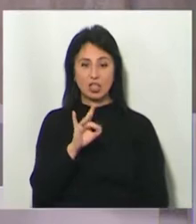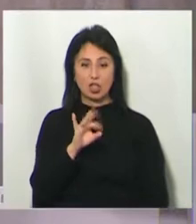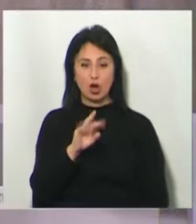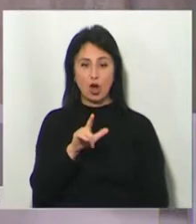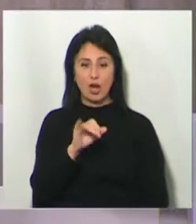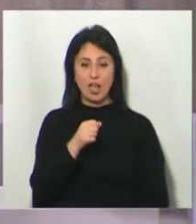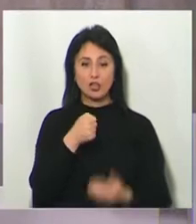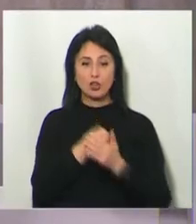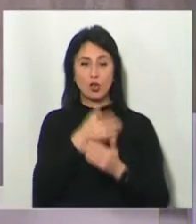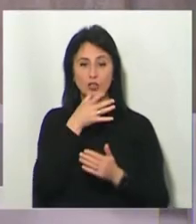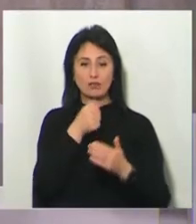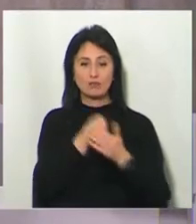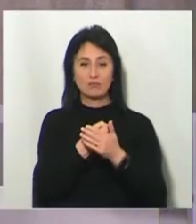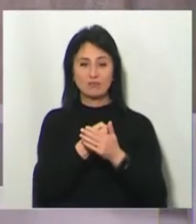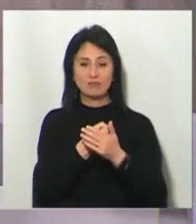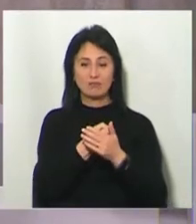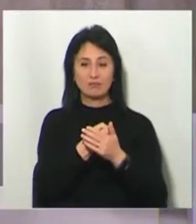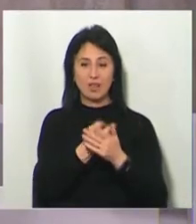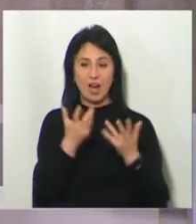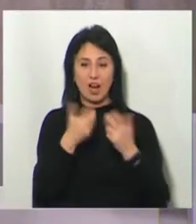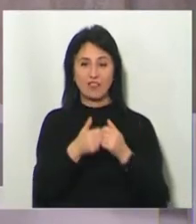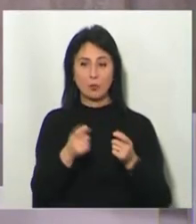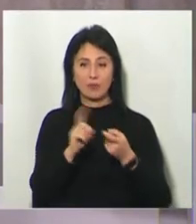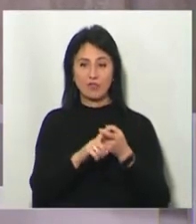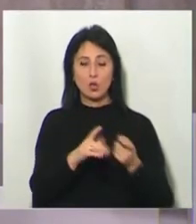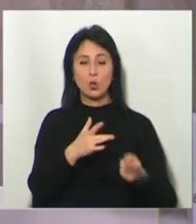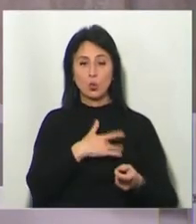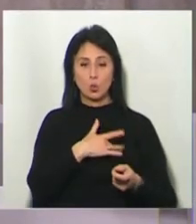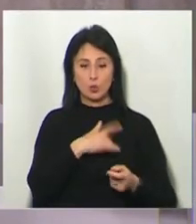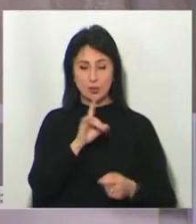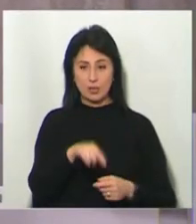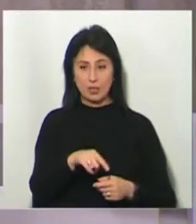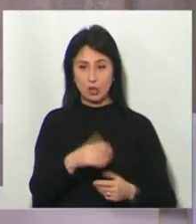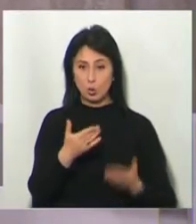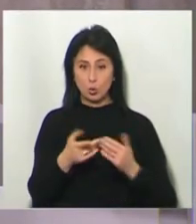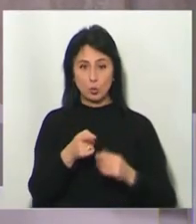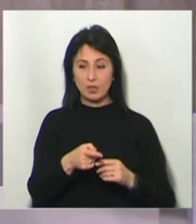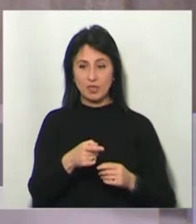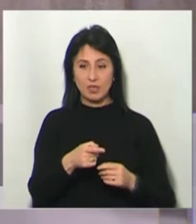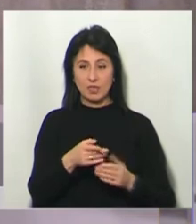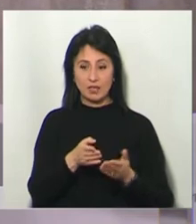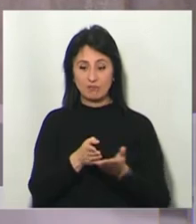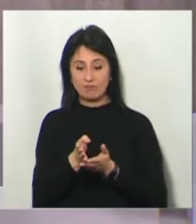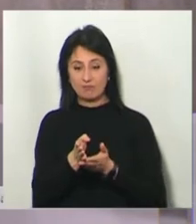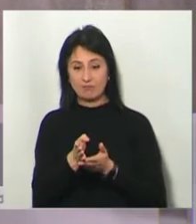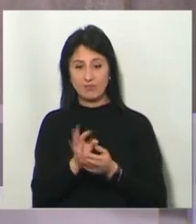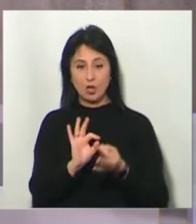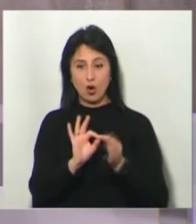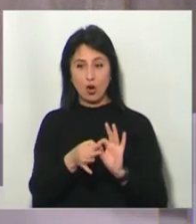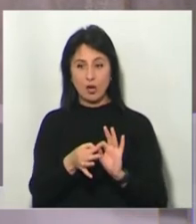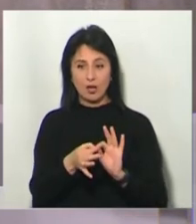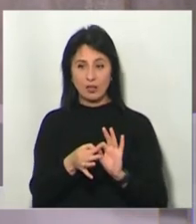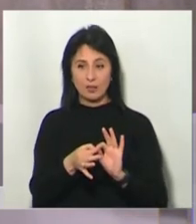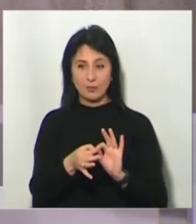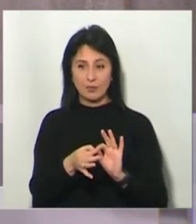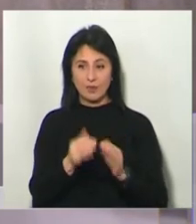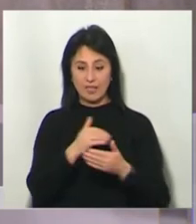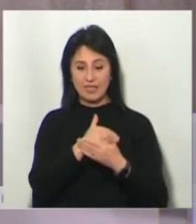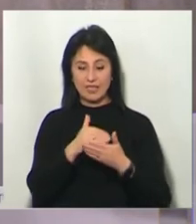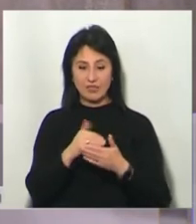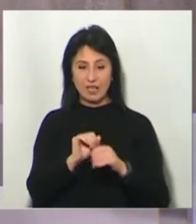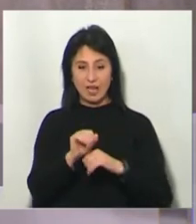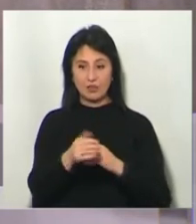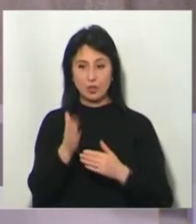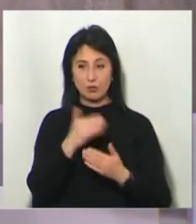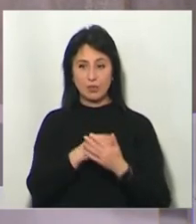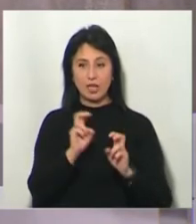gargoul asakande, rasakurveli automatura de heba gusac, tumca e sa harčris, im konkretuli zvris gadala.